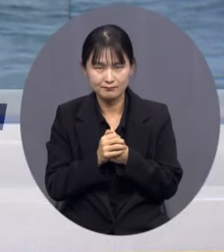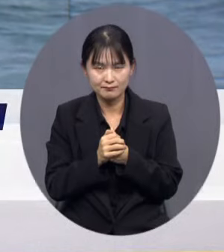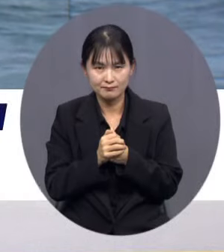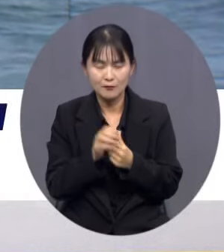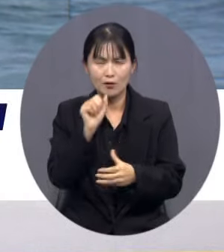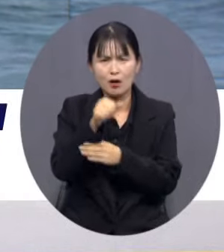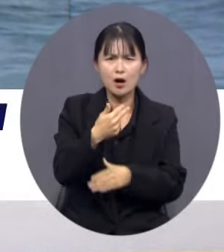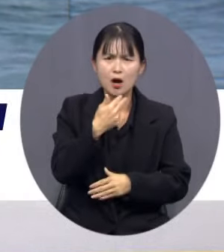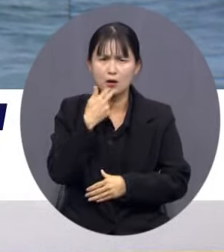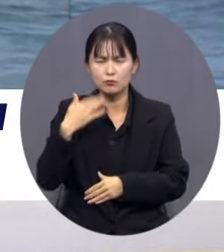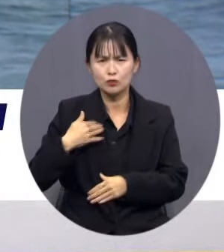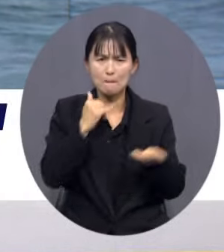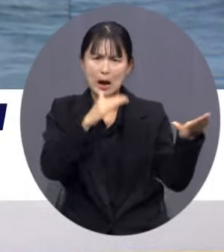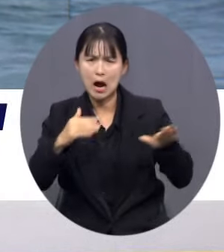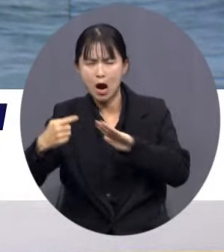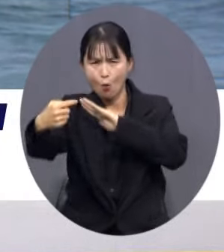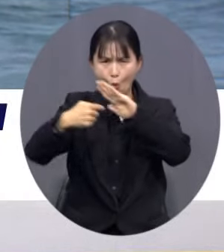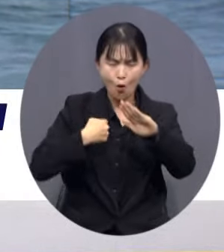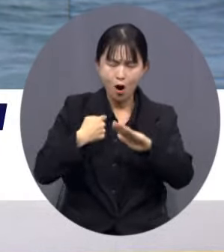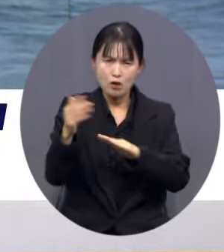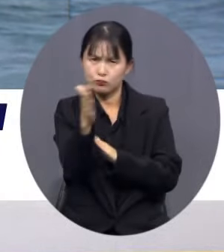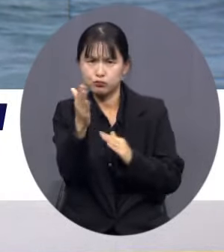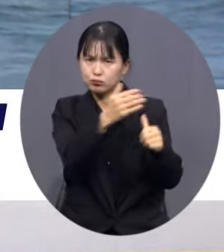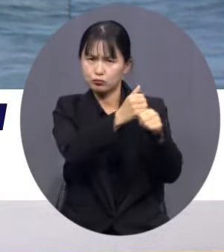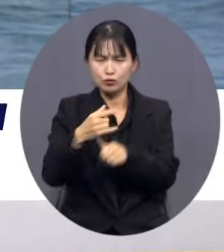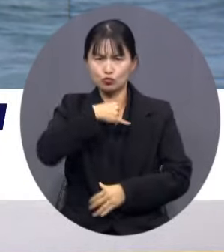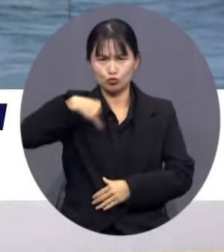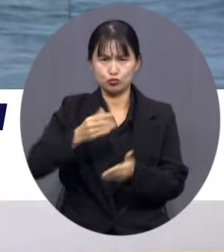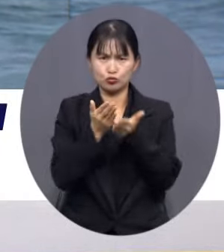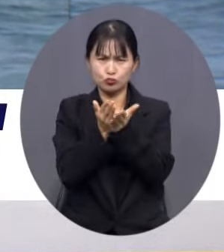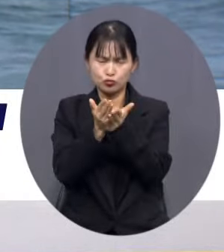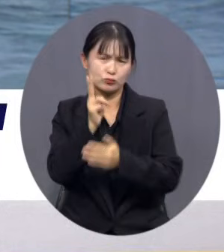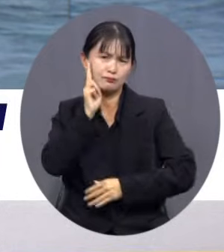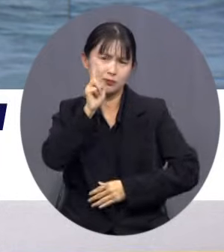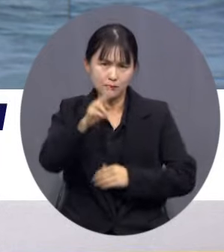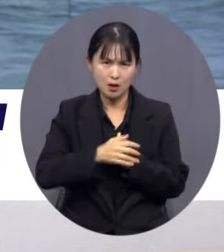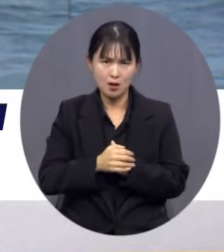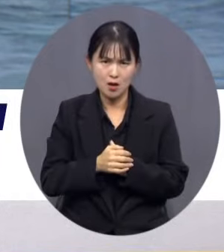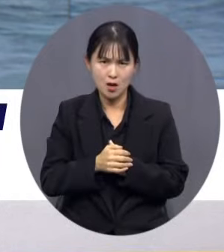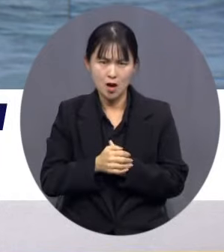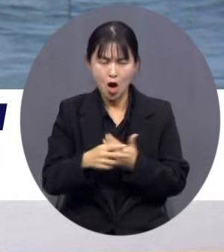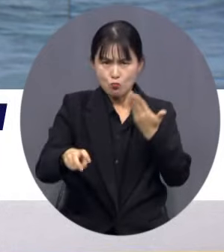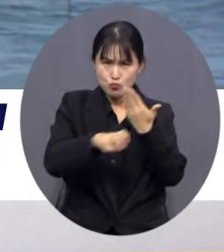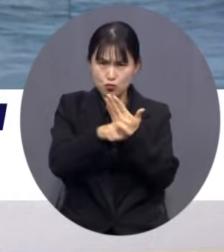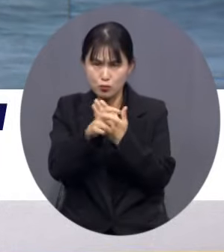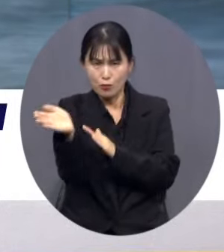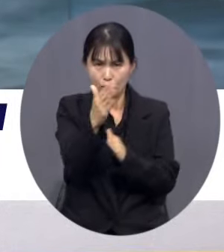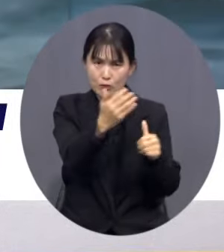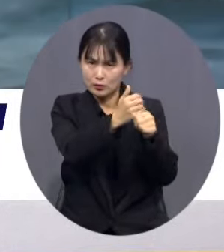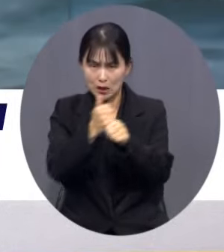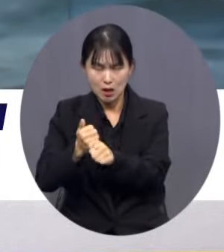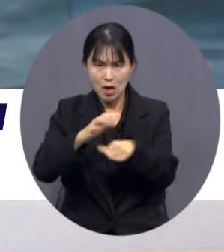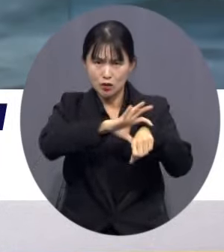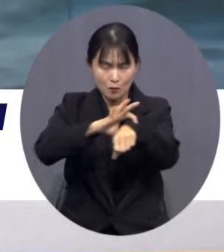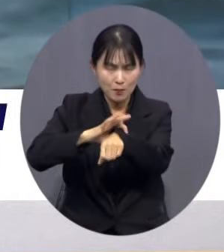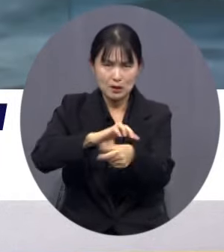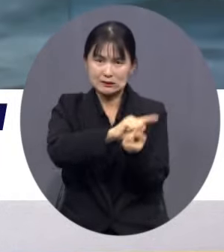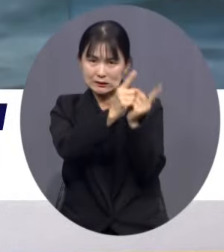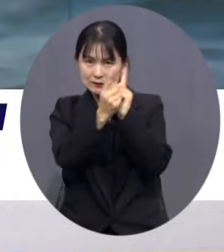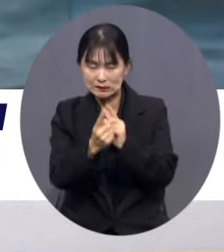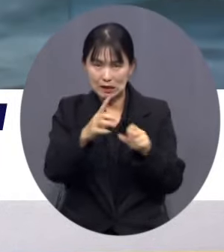허가 없이 우리 해역에 들어와 불법 조업을 하려는 중국 어선이 기승을 부리고 있는데요. 해경이 불법 조업 현장 적발 대신